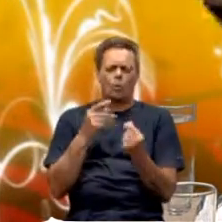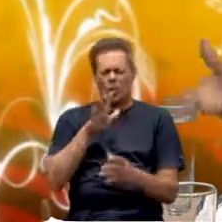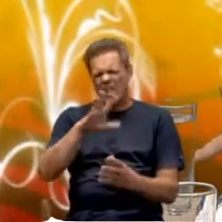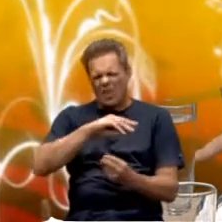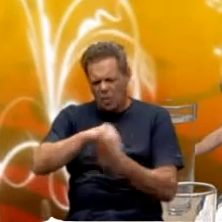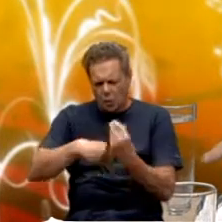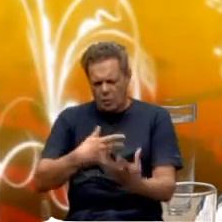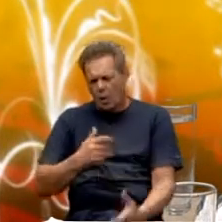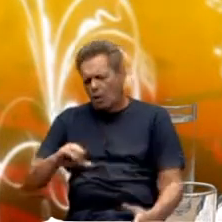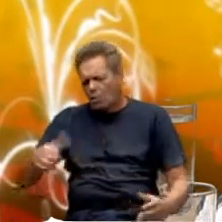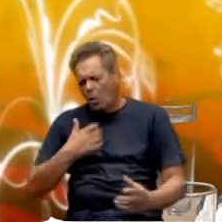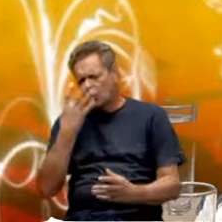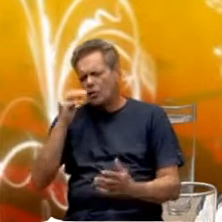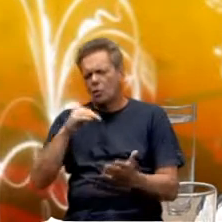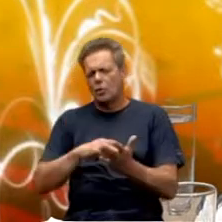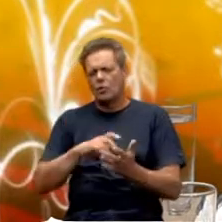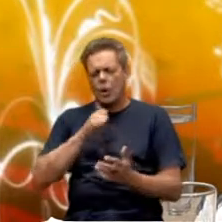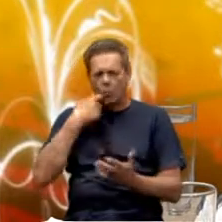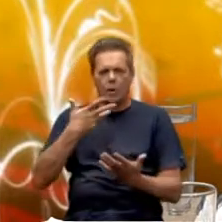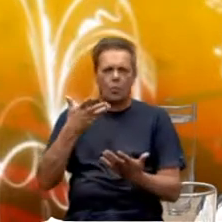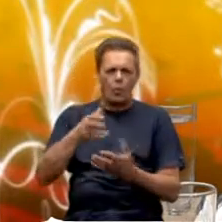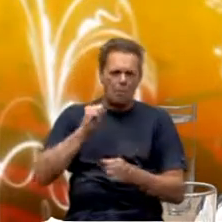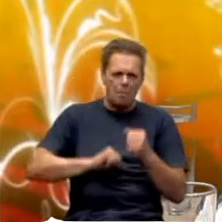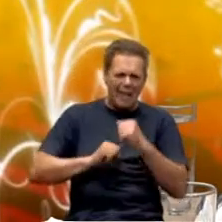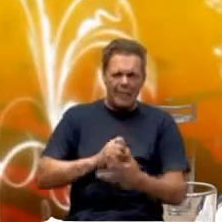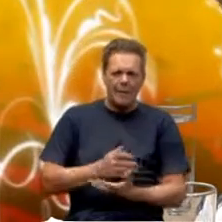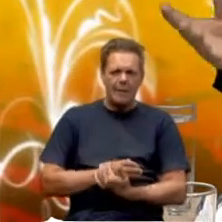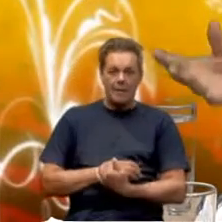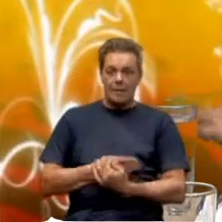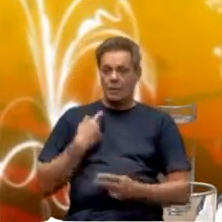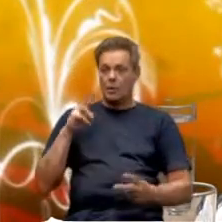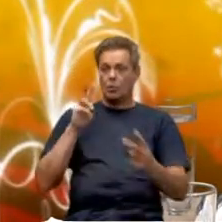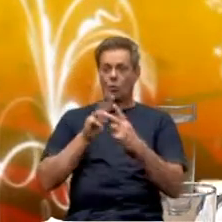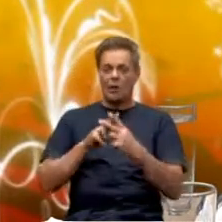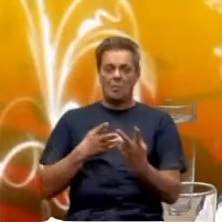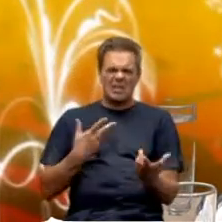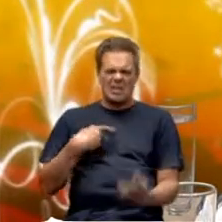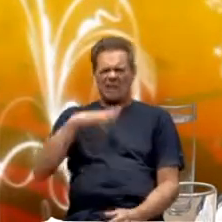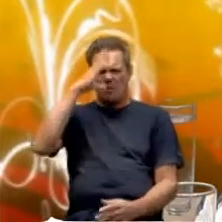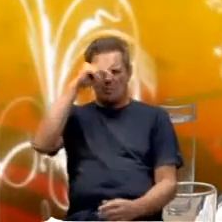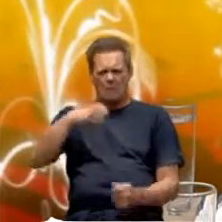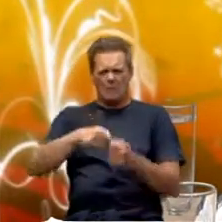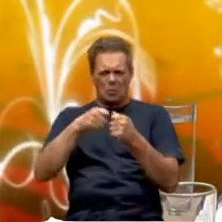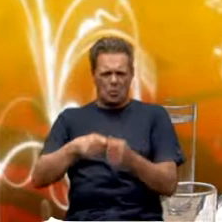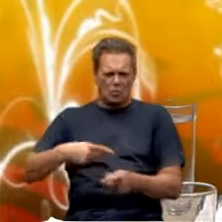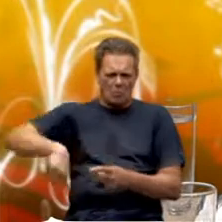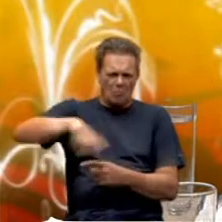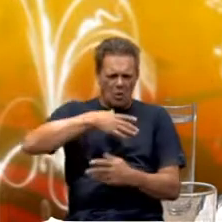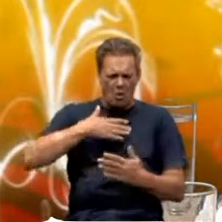To je još 400.000 ljudi koji pate uz njih, jel tako? I onda još se suočavamo s nekim primitivnim društvom oko nas koji